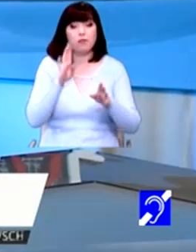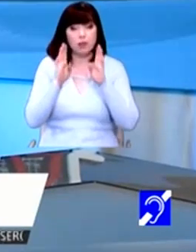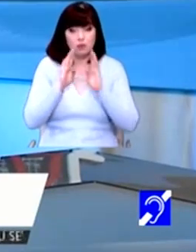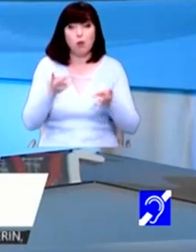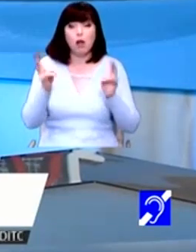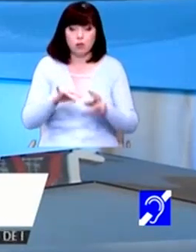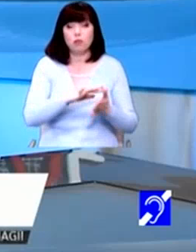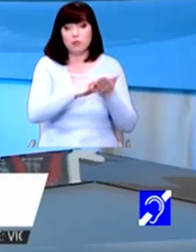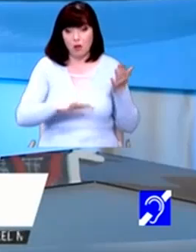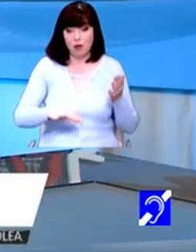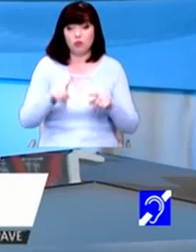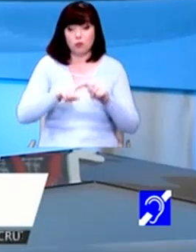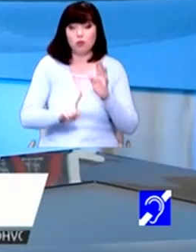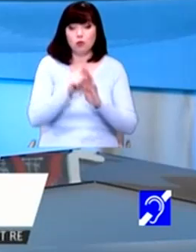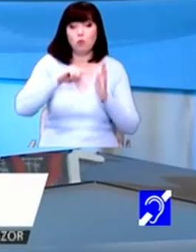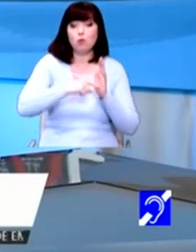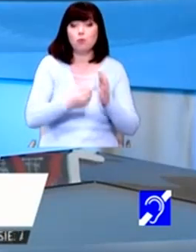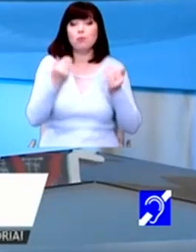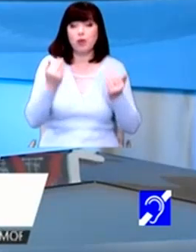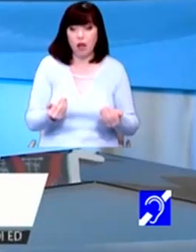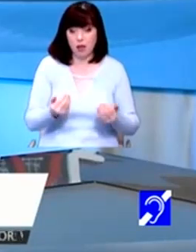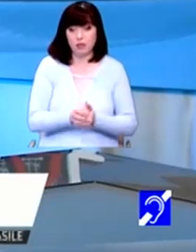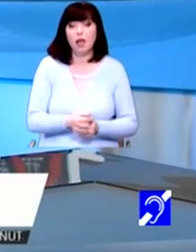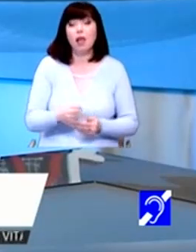Rămâneți aproape, în câteva minute începe emisiunea Punctul pe azi.